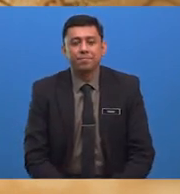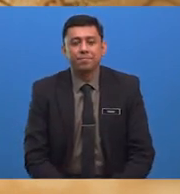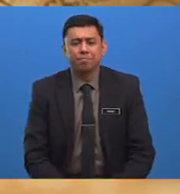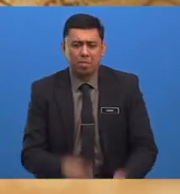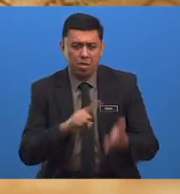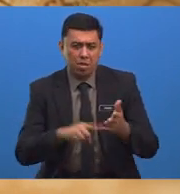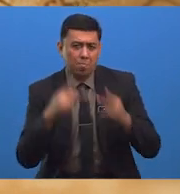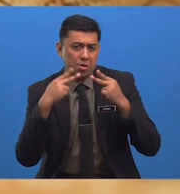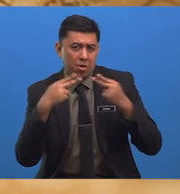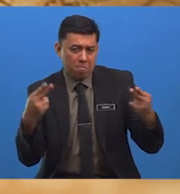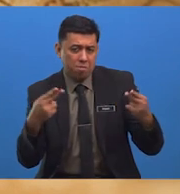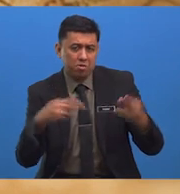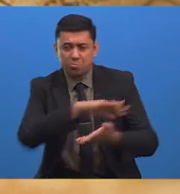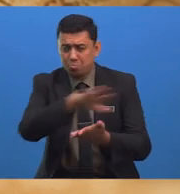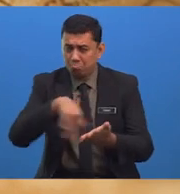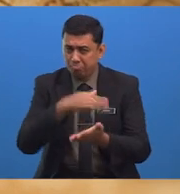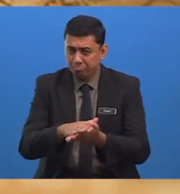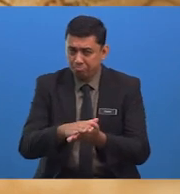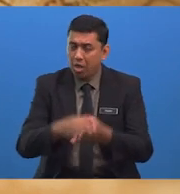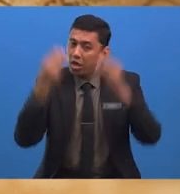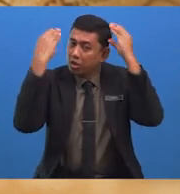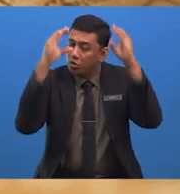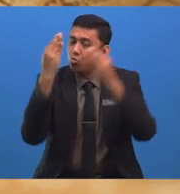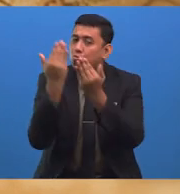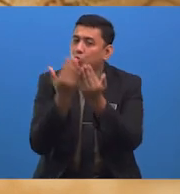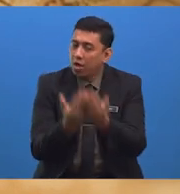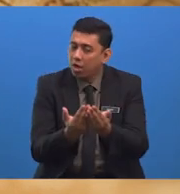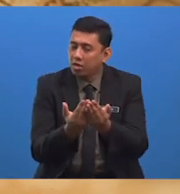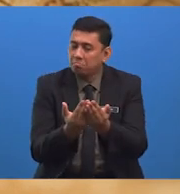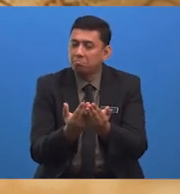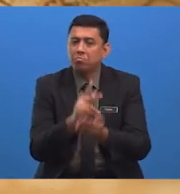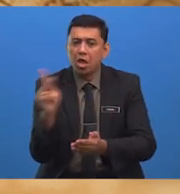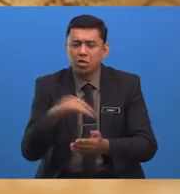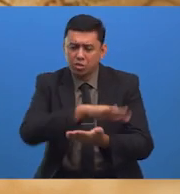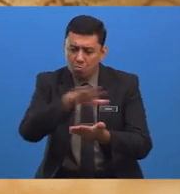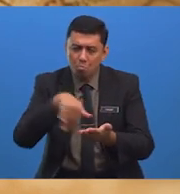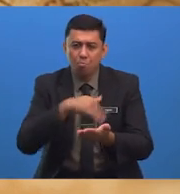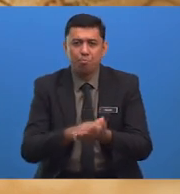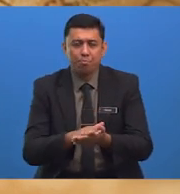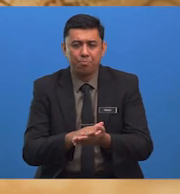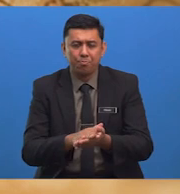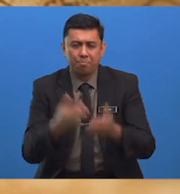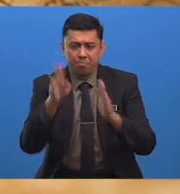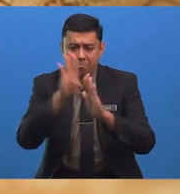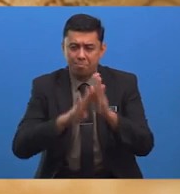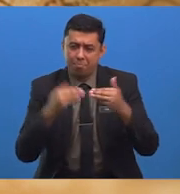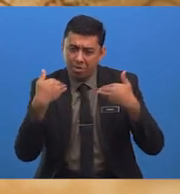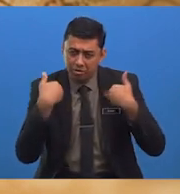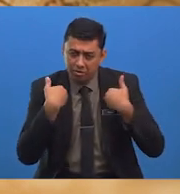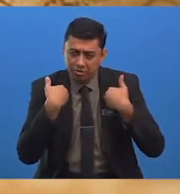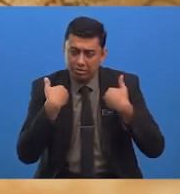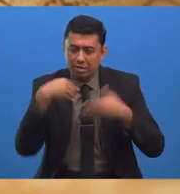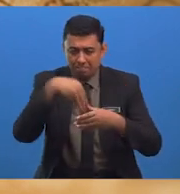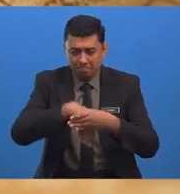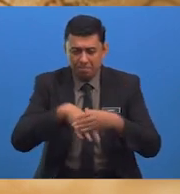Apa khabar semua? Cikgu doakan anda semua berada dalam keadaan sihat